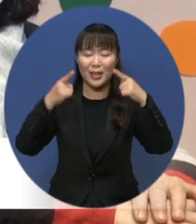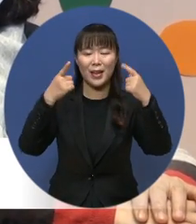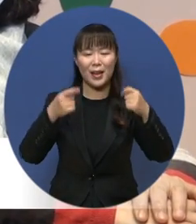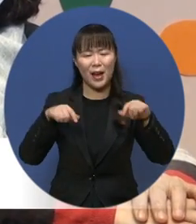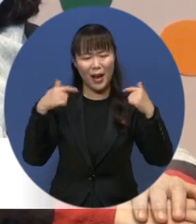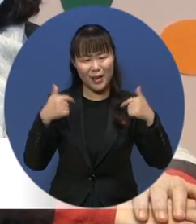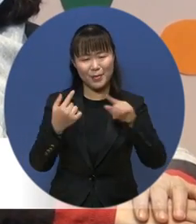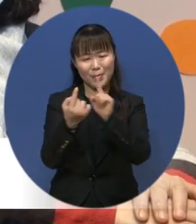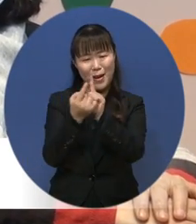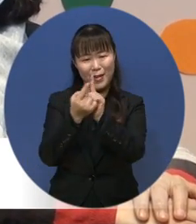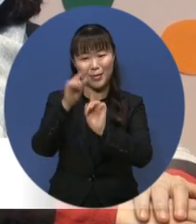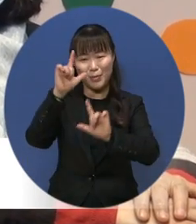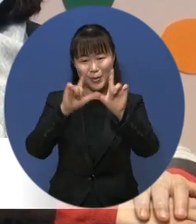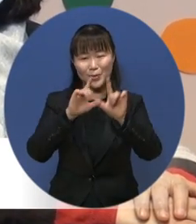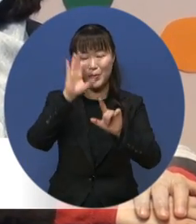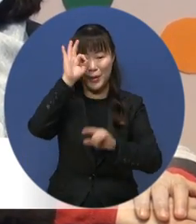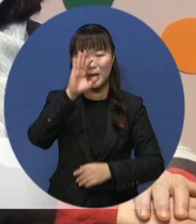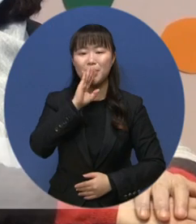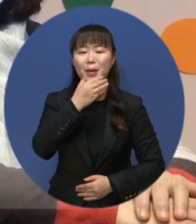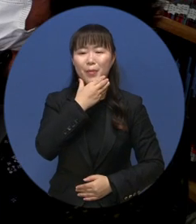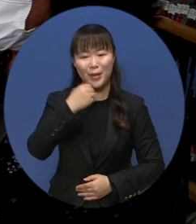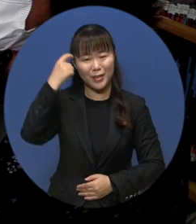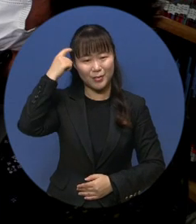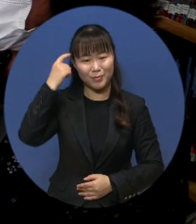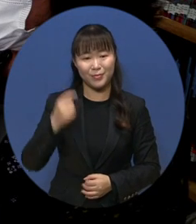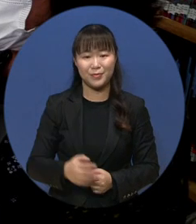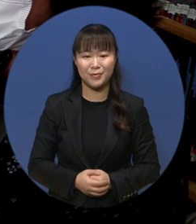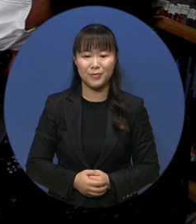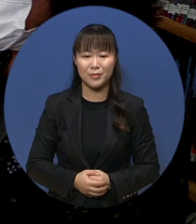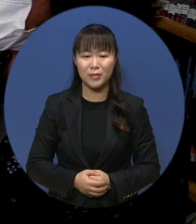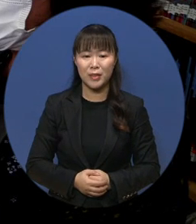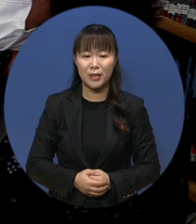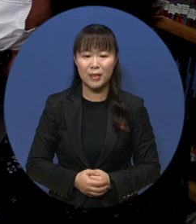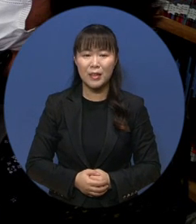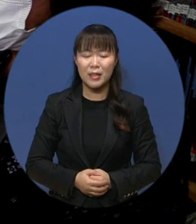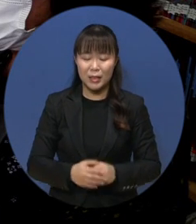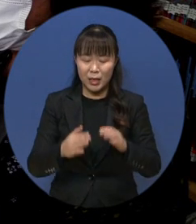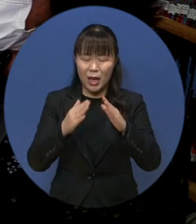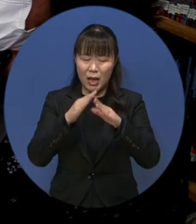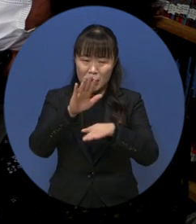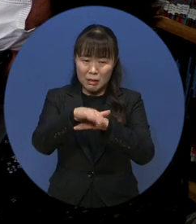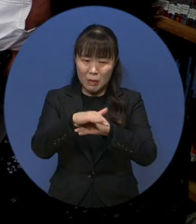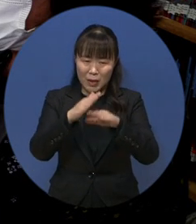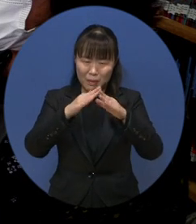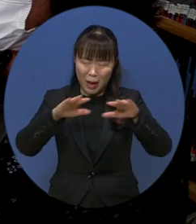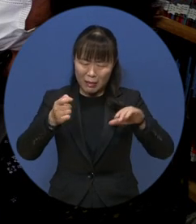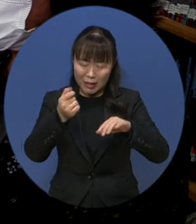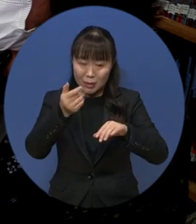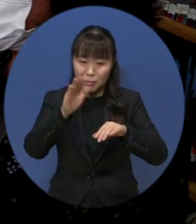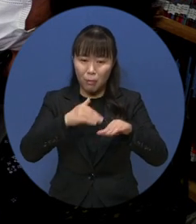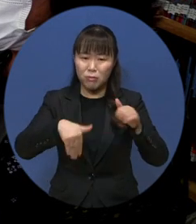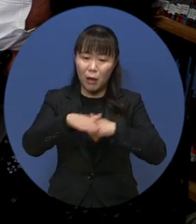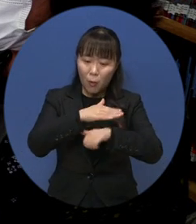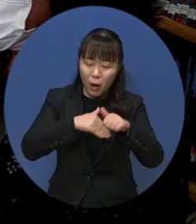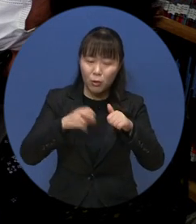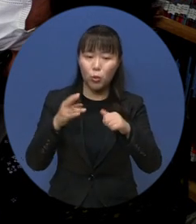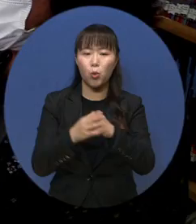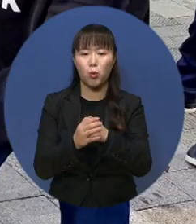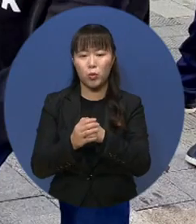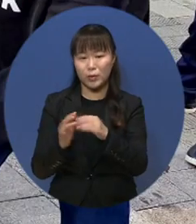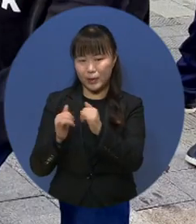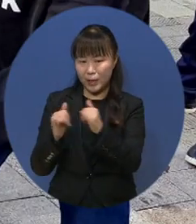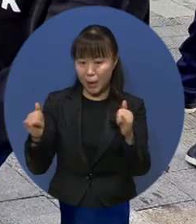항상 만나고 있는 것을 굉장히 행복하게 생각하고 있습니다. 작은 시골 마을의 물리적 환경과 인적